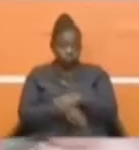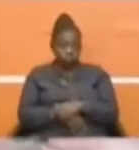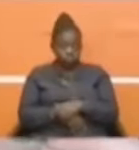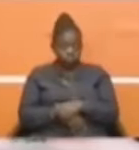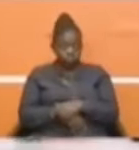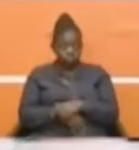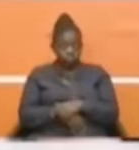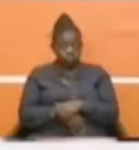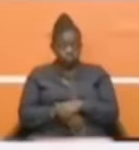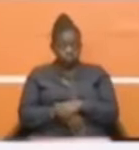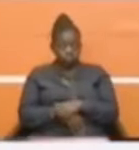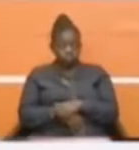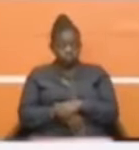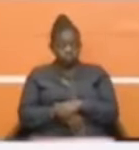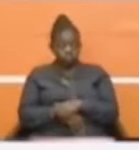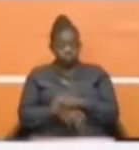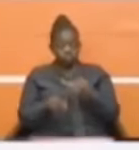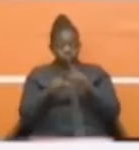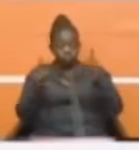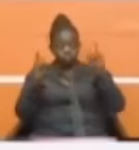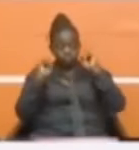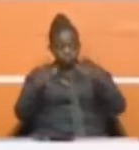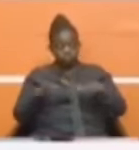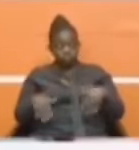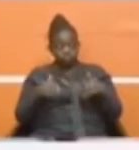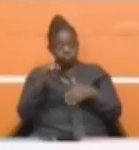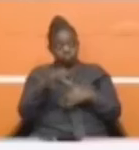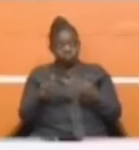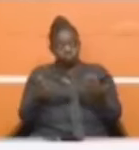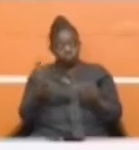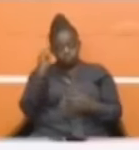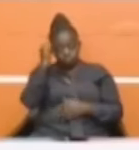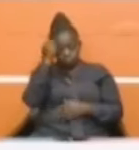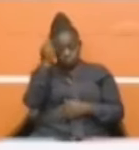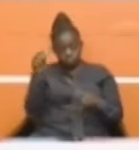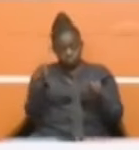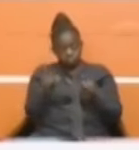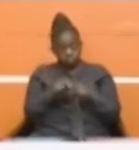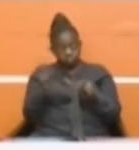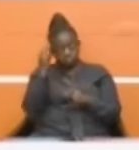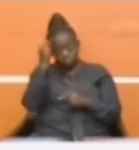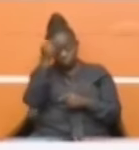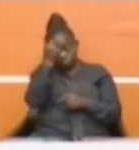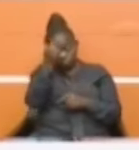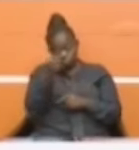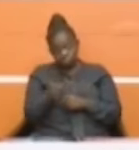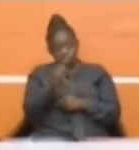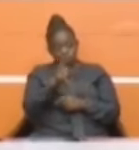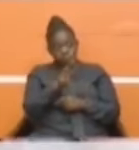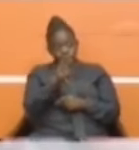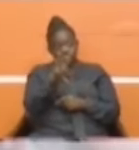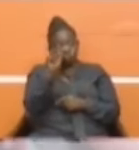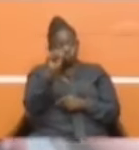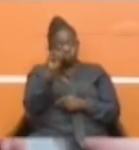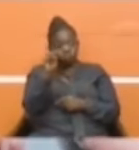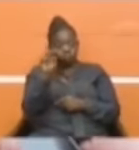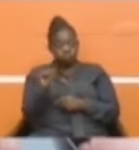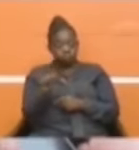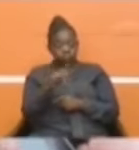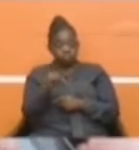Yunivasite yetwenyeyezaamu ennyo nnyo nga ya gavumenti era gavumenti ejja kwongera okussa ssente mu Busitema n'amasomero